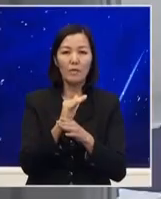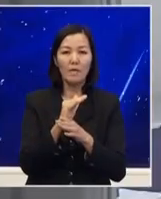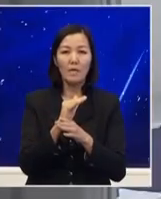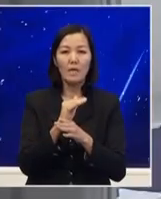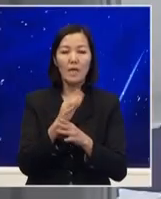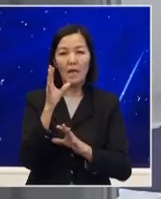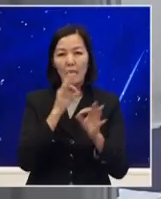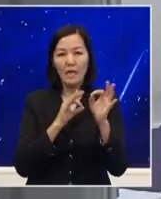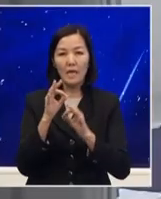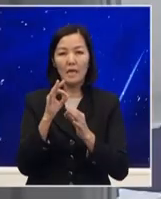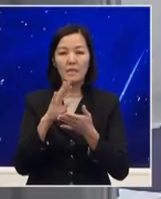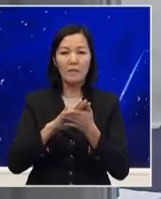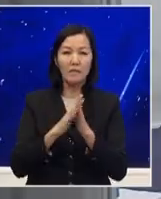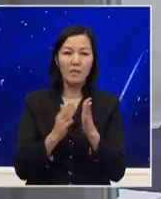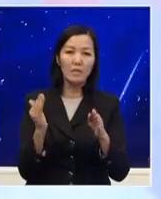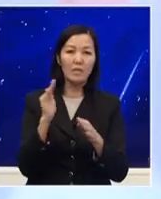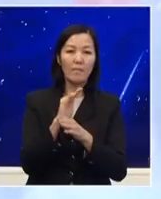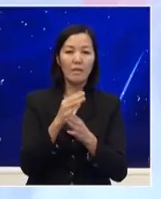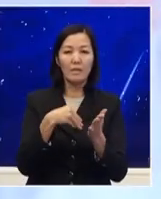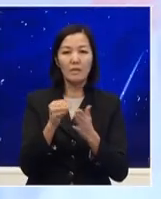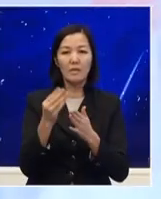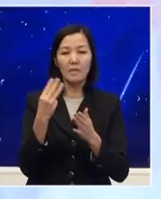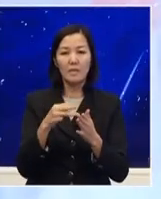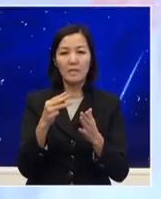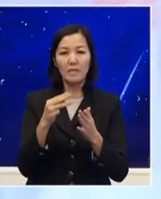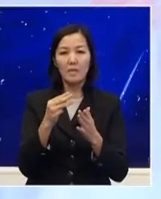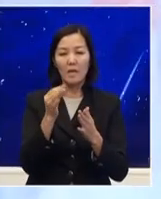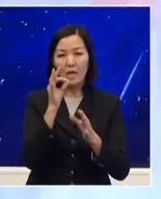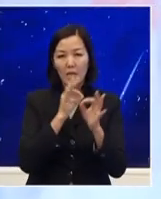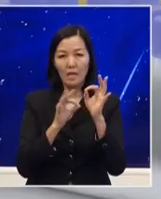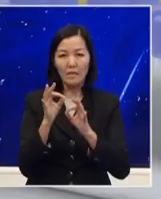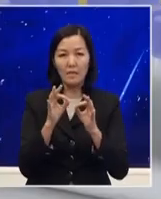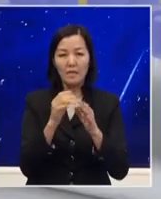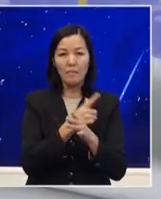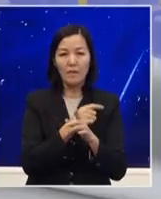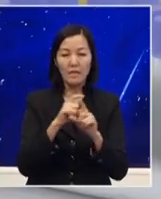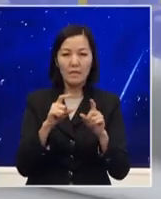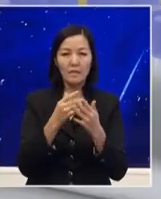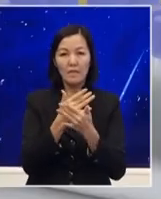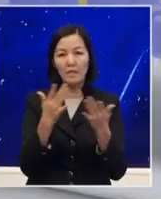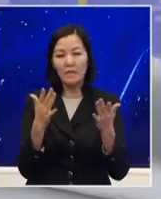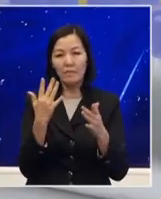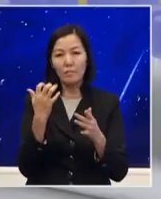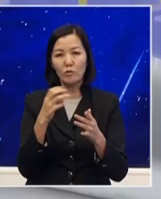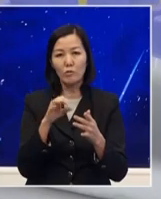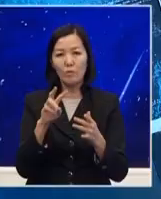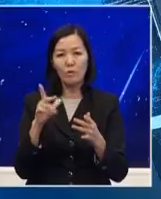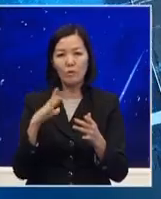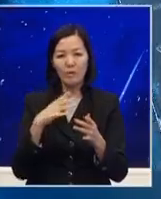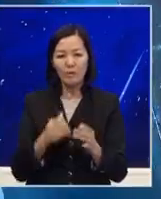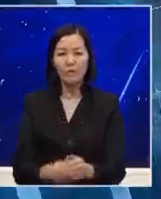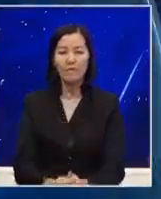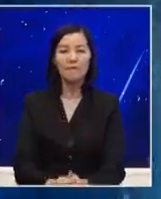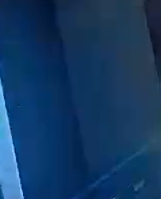лекарств. Уже заключен договор на дополнительный закуп 30 наименований лекарственных и медицинских изделий на 500 миллионов тенге.